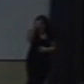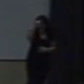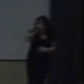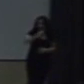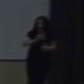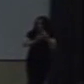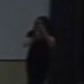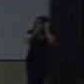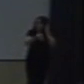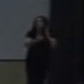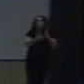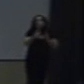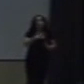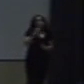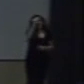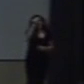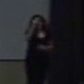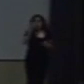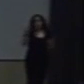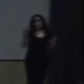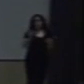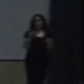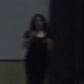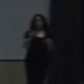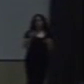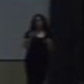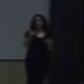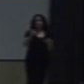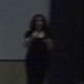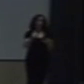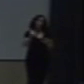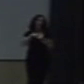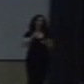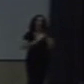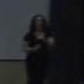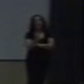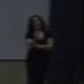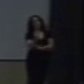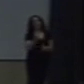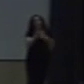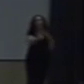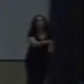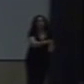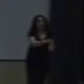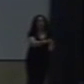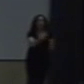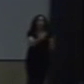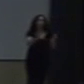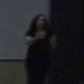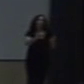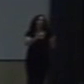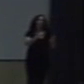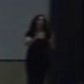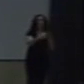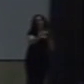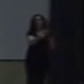que jo crec que ja he crescut en un periodisme 2.0 low cost. Llavors, la diferència de